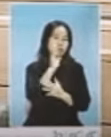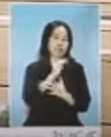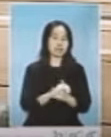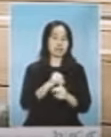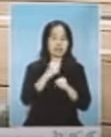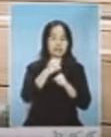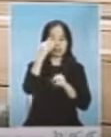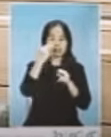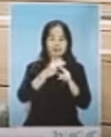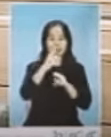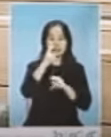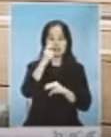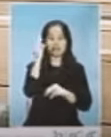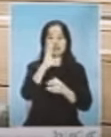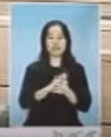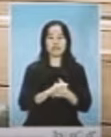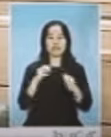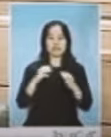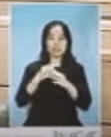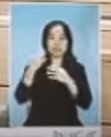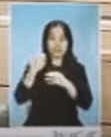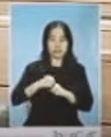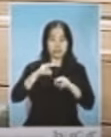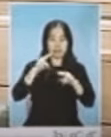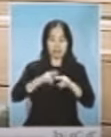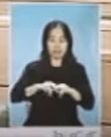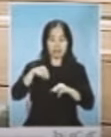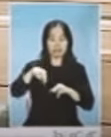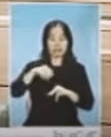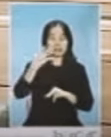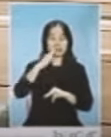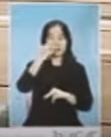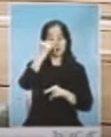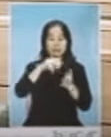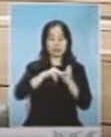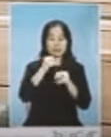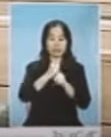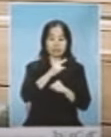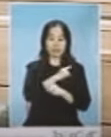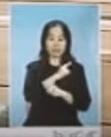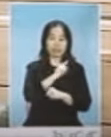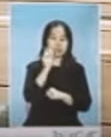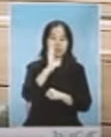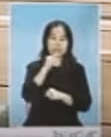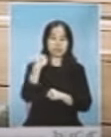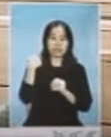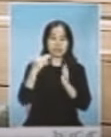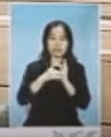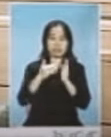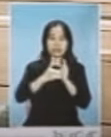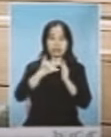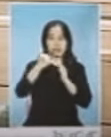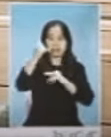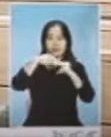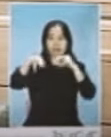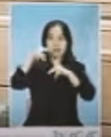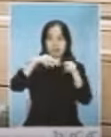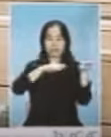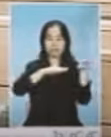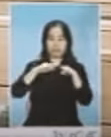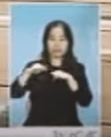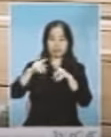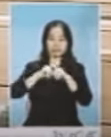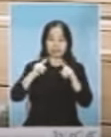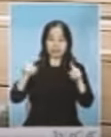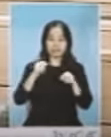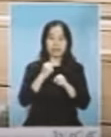ความเสียหายพรรคประชาธิปัตย์ไม่อยู่ในห้องประชุมตรงนี้ไม่ใช่เราไม่ทำหน้าที่ครับเราก็ติดตามตรวจสอบและเตรียมพร้อมจะอภิปรายเพียงแต่เรา